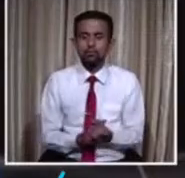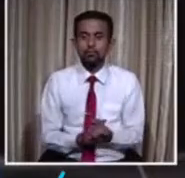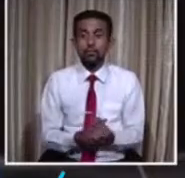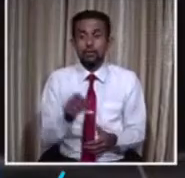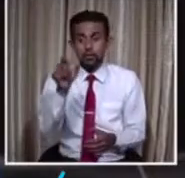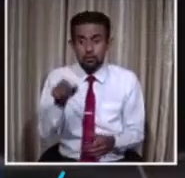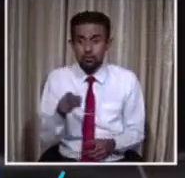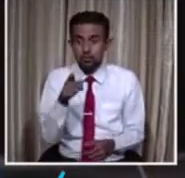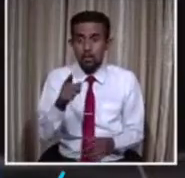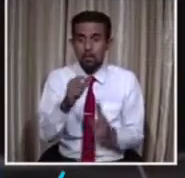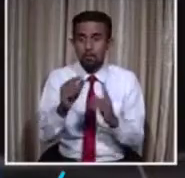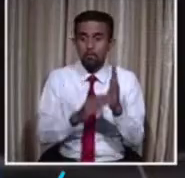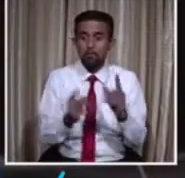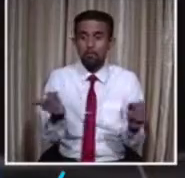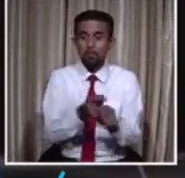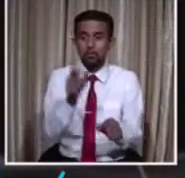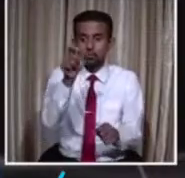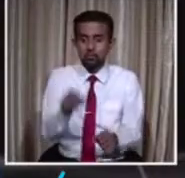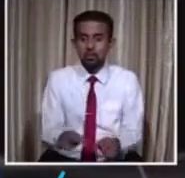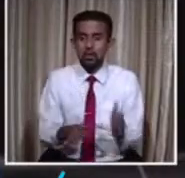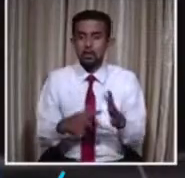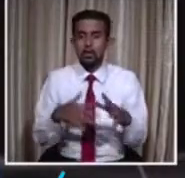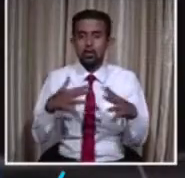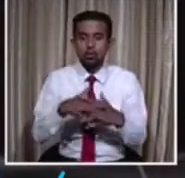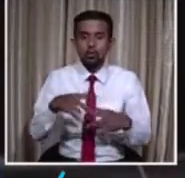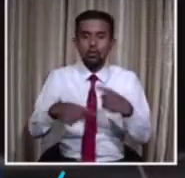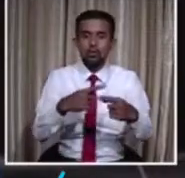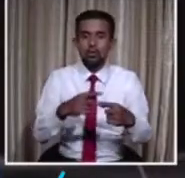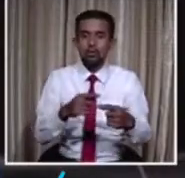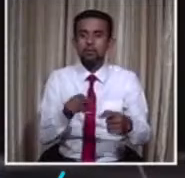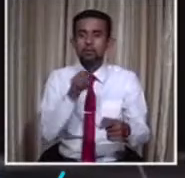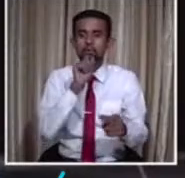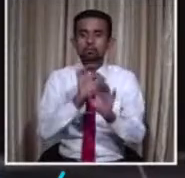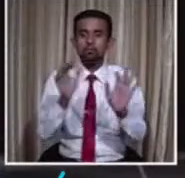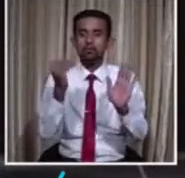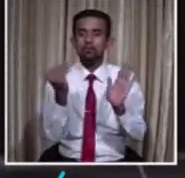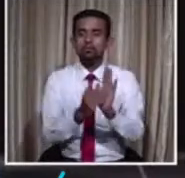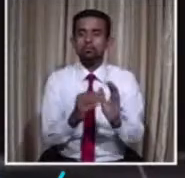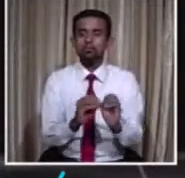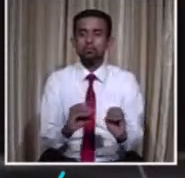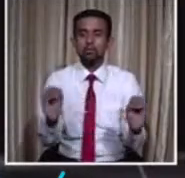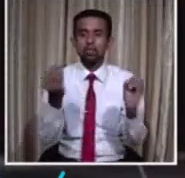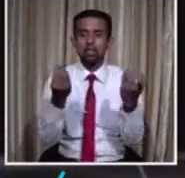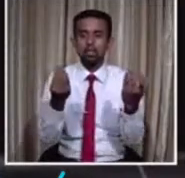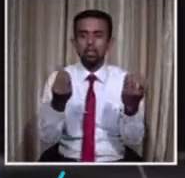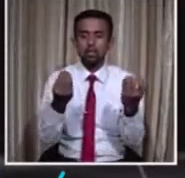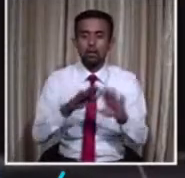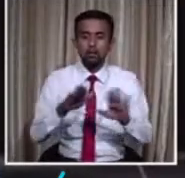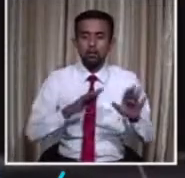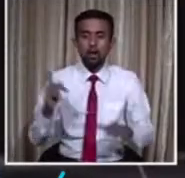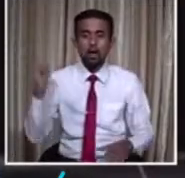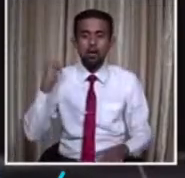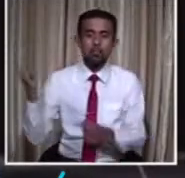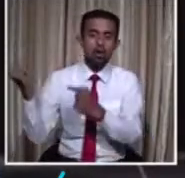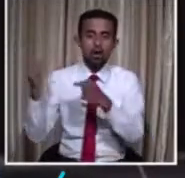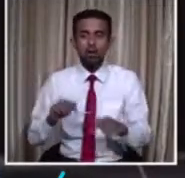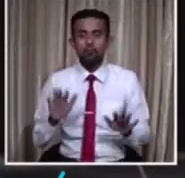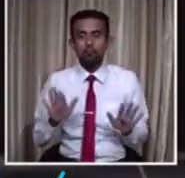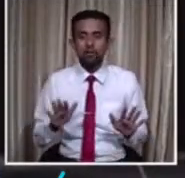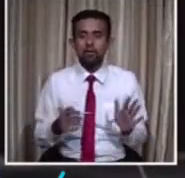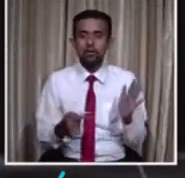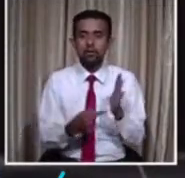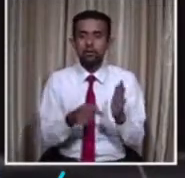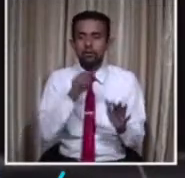kerapuat, ar menteri tu mau marapuat, niti agri atmak keran gel. Eh, Twitter agak nene. Eh, ia ke palan ni keran hamudah bah awam itu rakyat Twitter